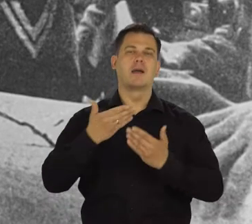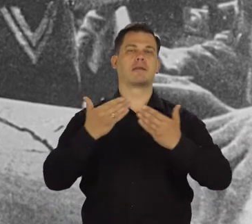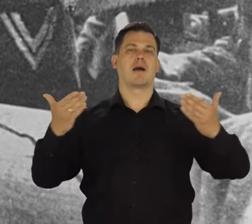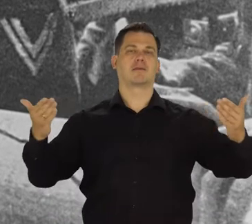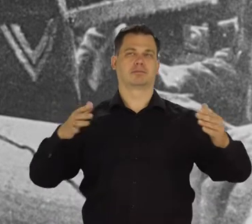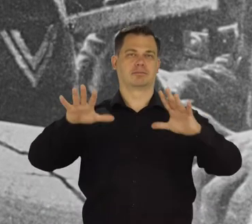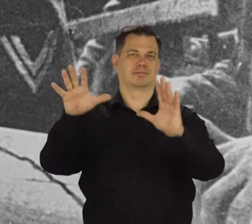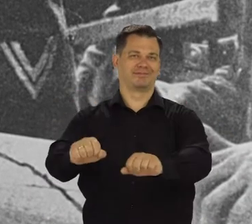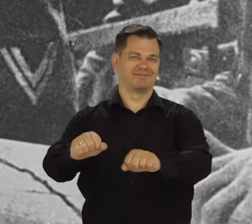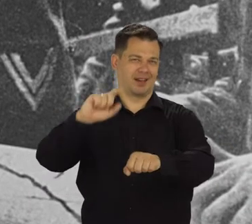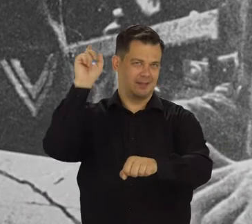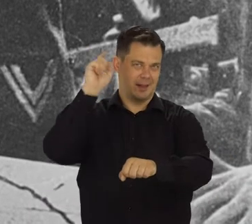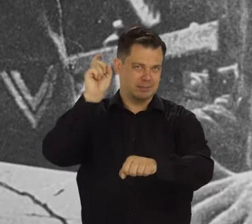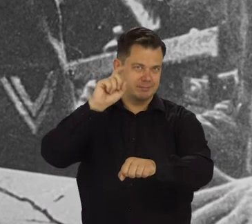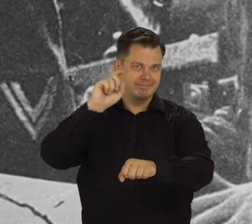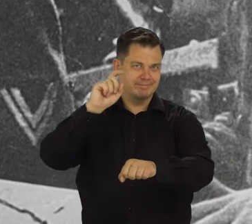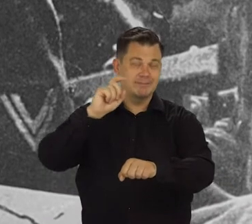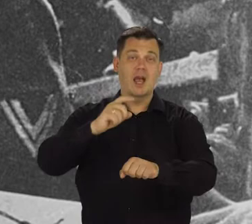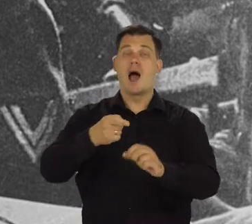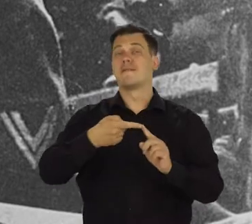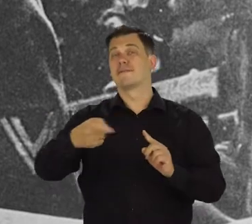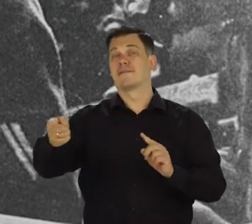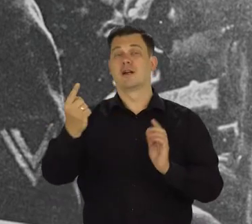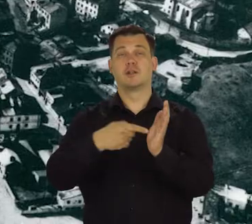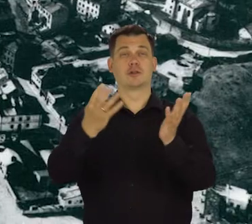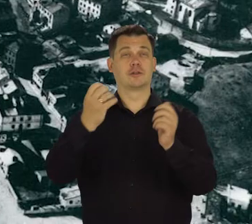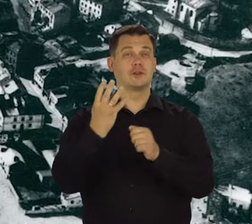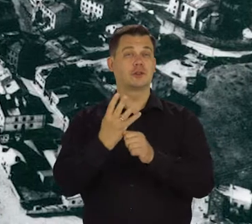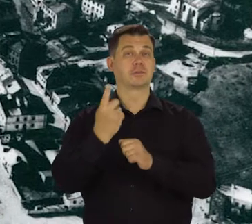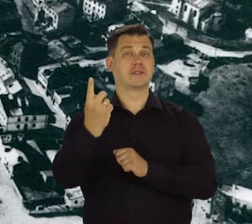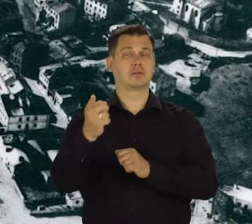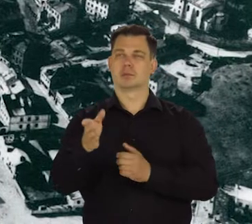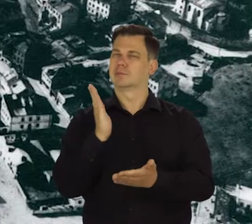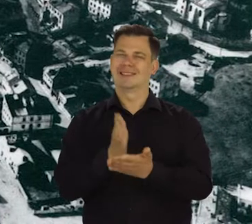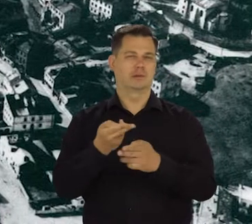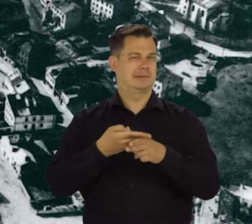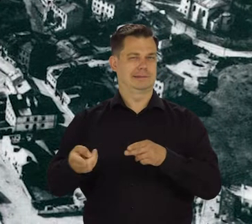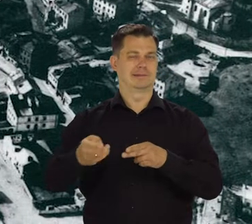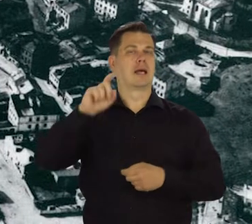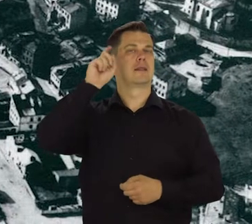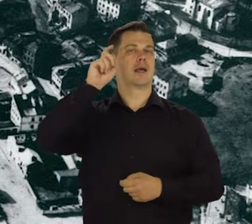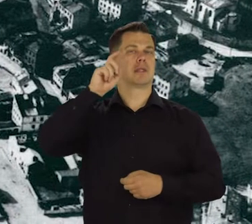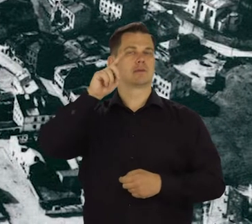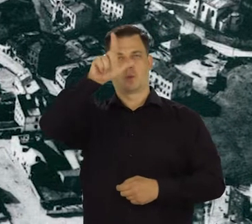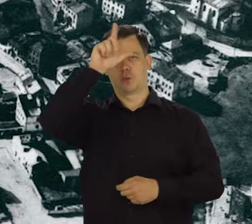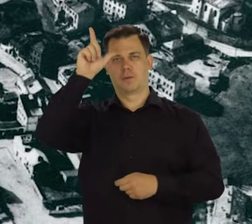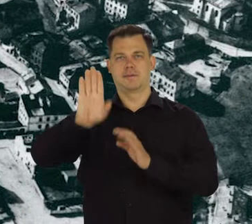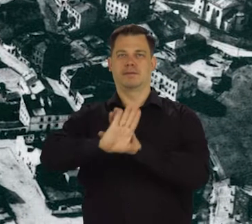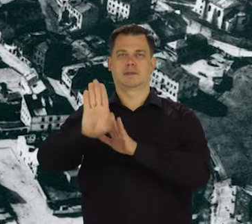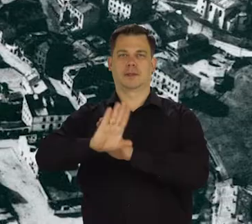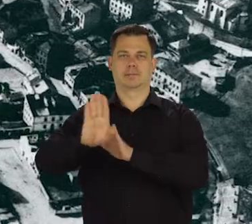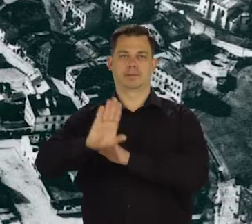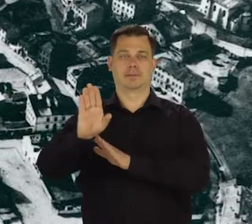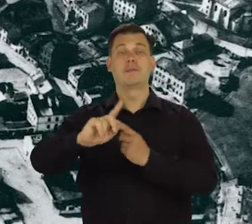roku teatr został przejęty przez Niemców. Do marca 1941 roku występowały tu niemieckie teatry